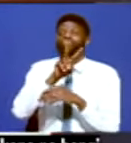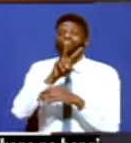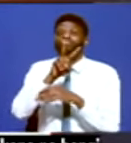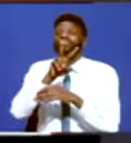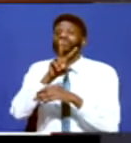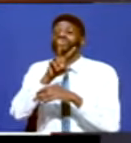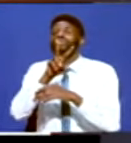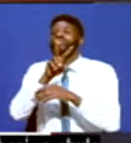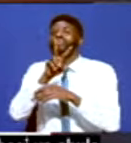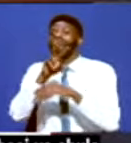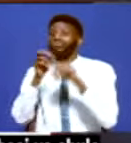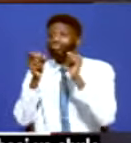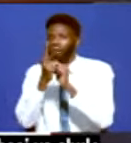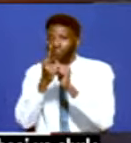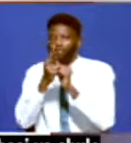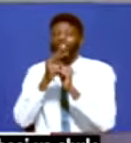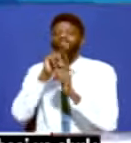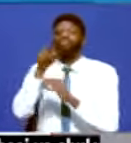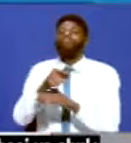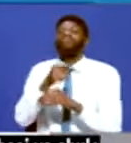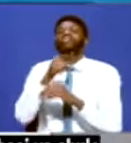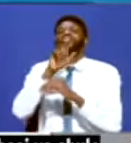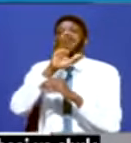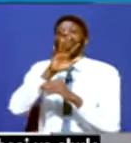4,212,567 wameaga dunia.